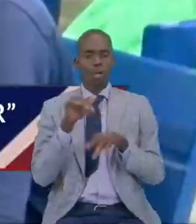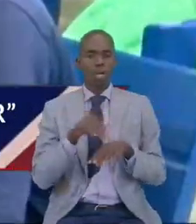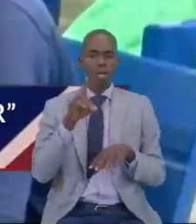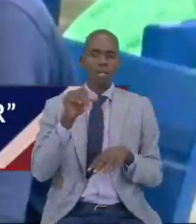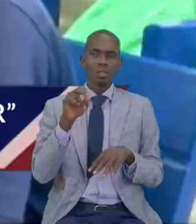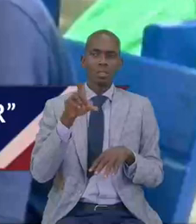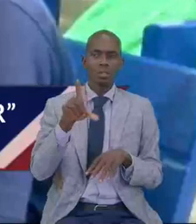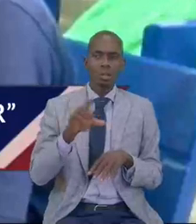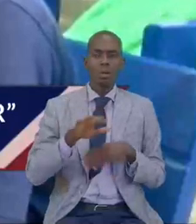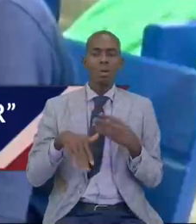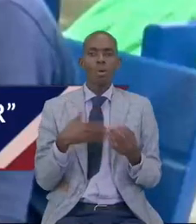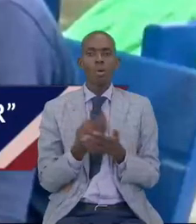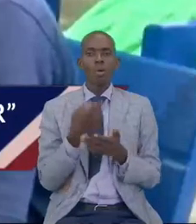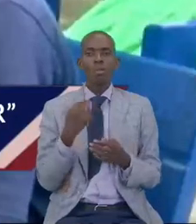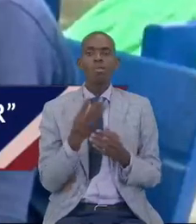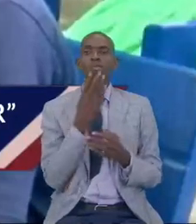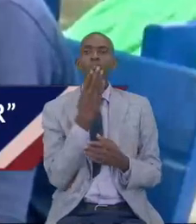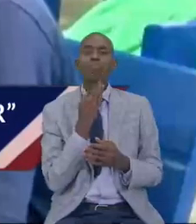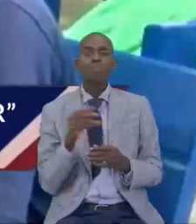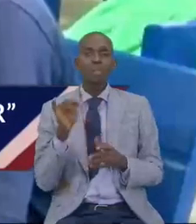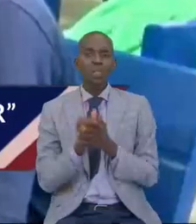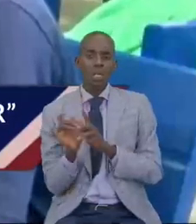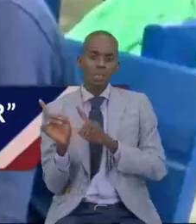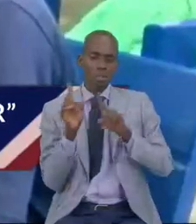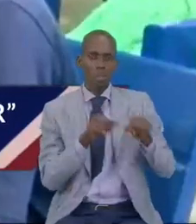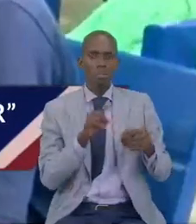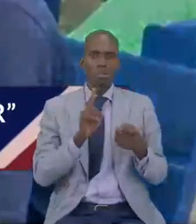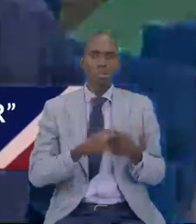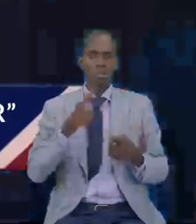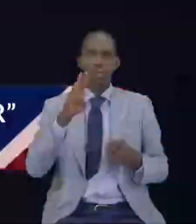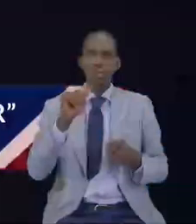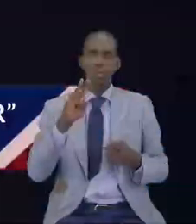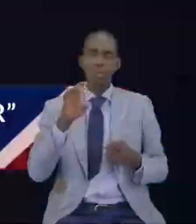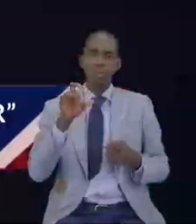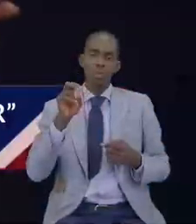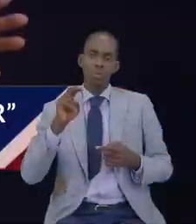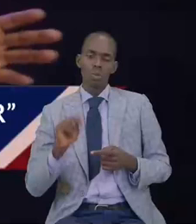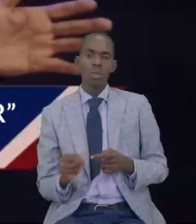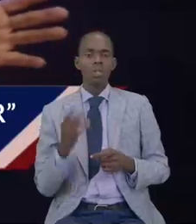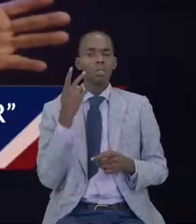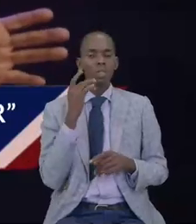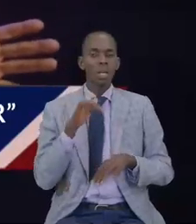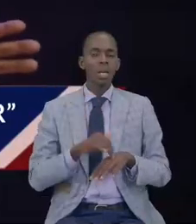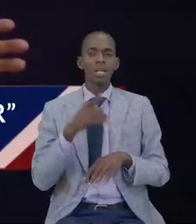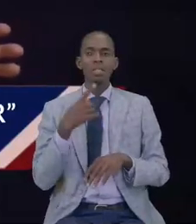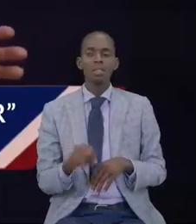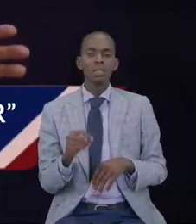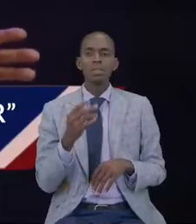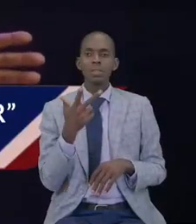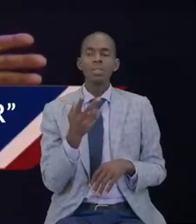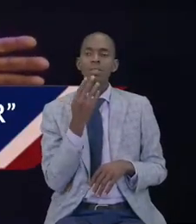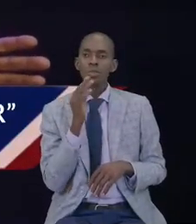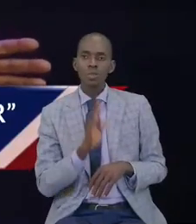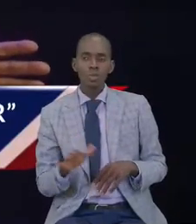les juifs qui étaient venus en Babylone. Quand vous regardez Shadrach, Abednego, et vous regardez tous les juifs qui étaient venus en